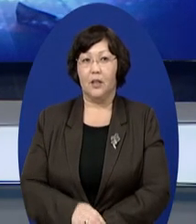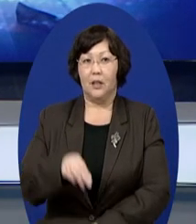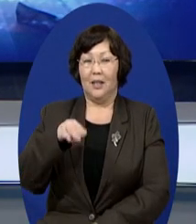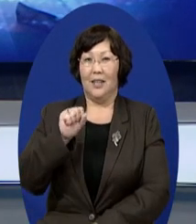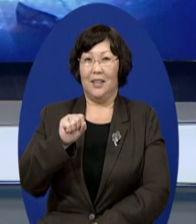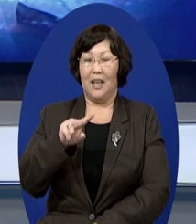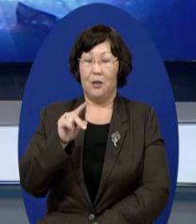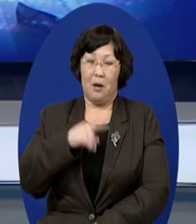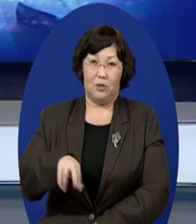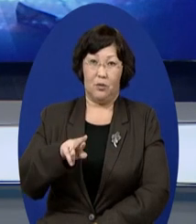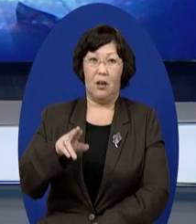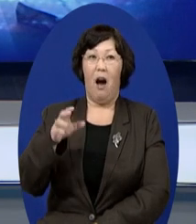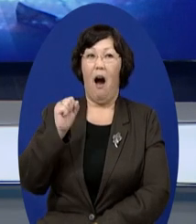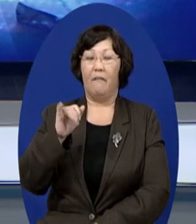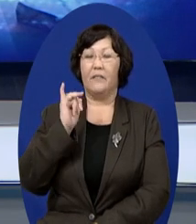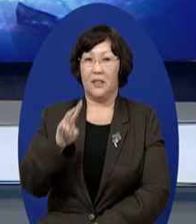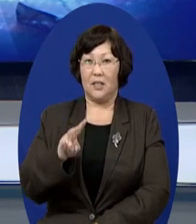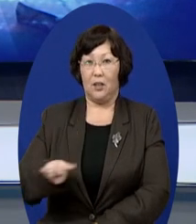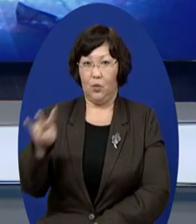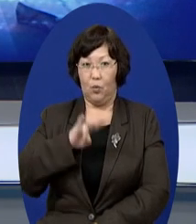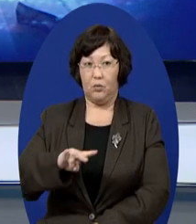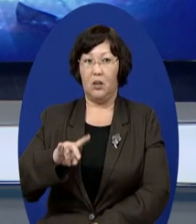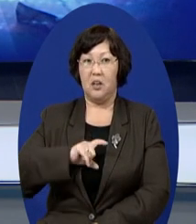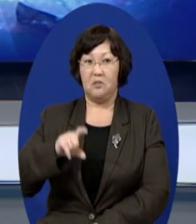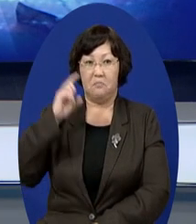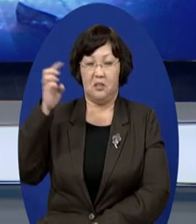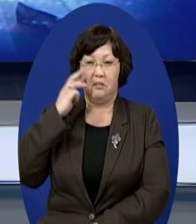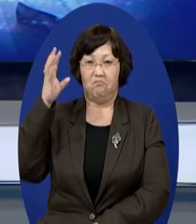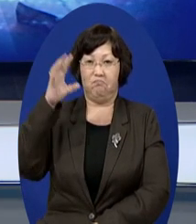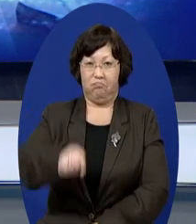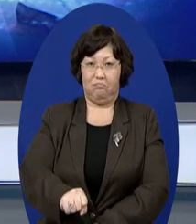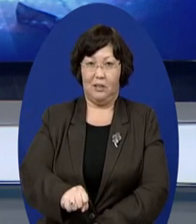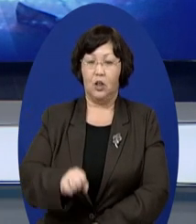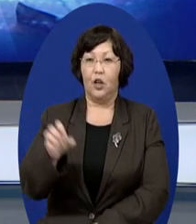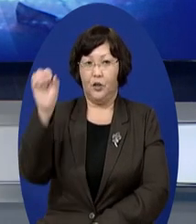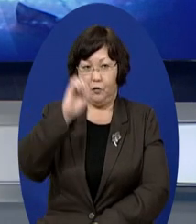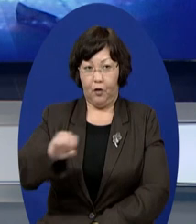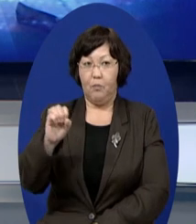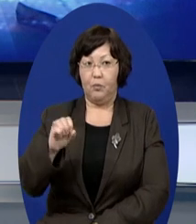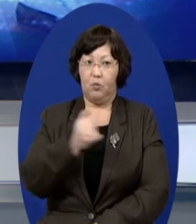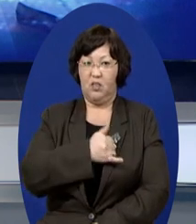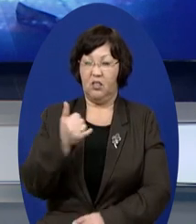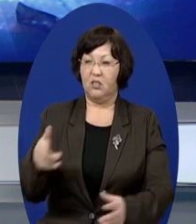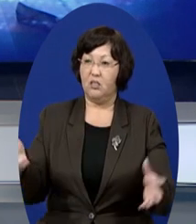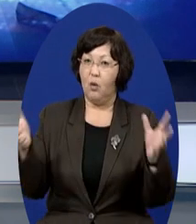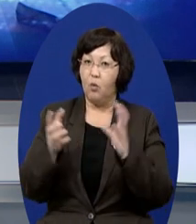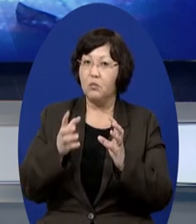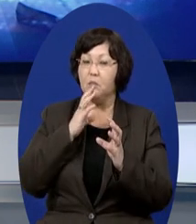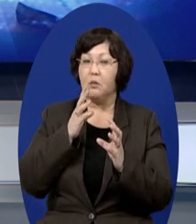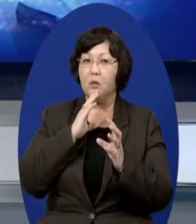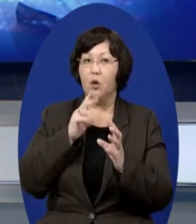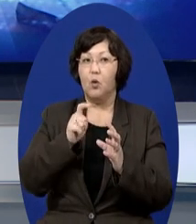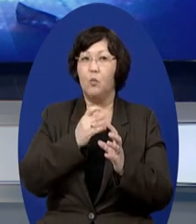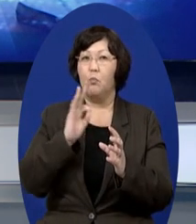Талибанчууд Афганистанд хяналтаа тогтоосноос хойш барууны төлөөлөгчтөд анхудаага хилцээ хийхээр Норвегт ирлээ. Талууд Афганистанд нүүрлээд байгаа